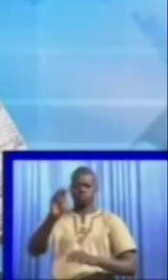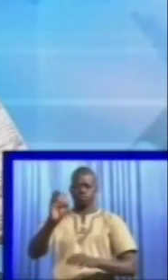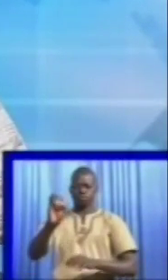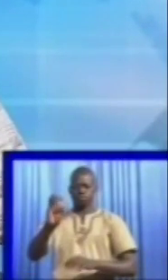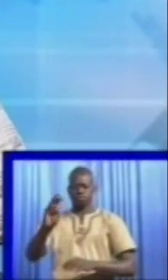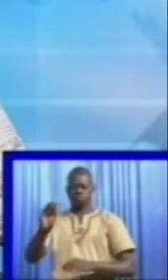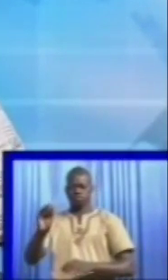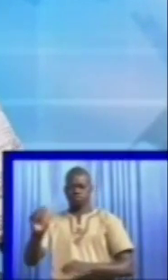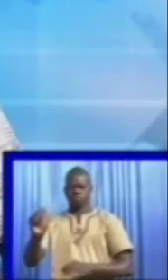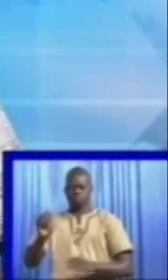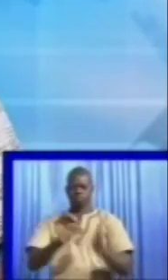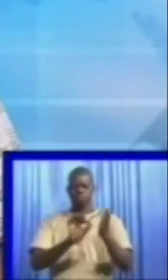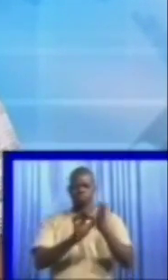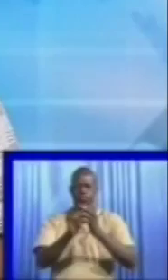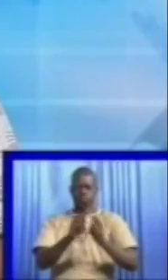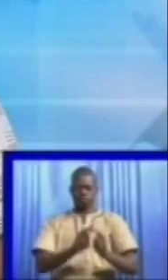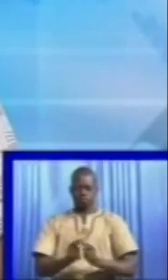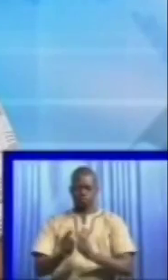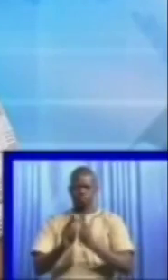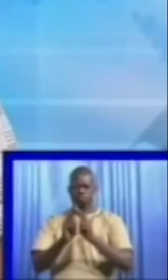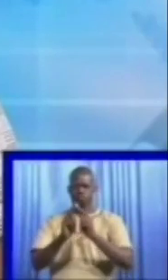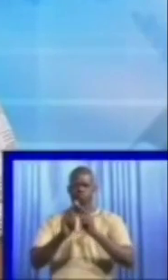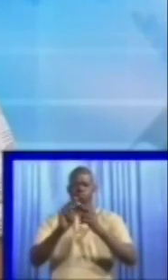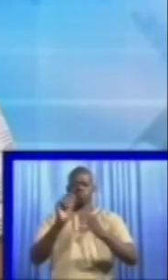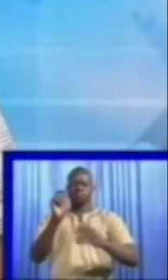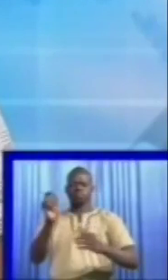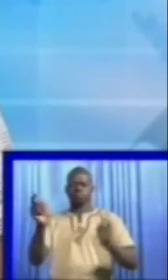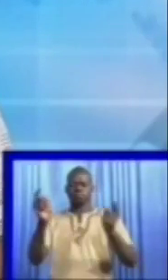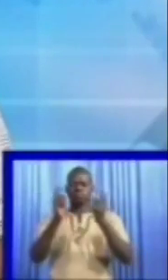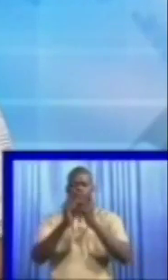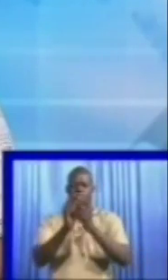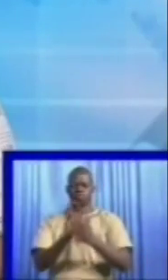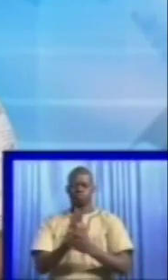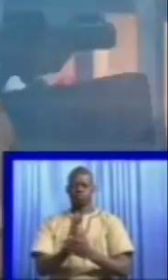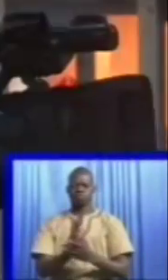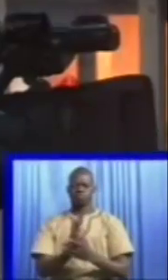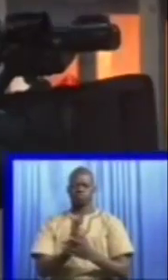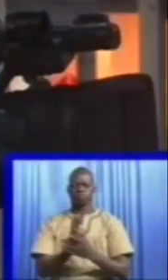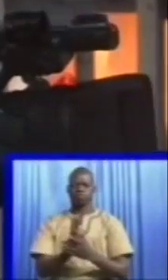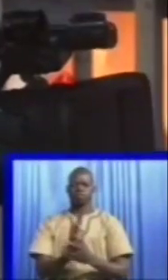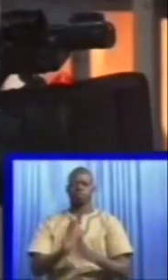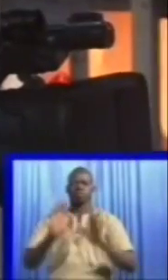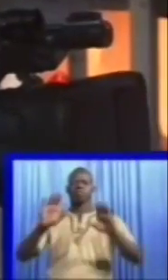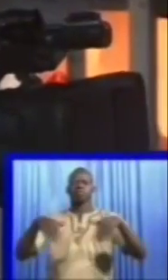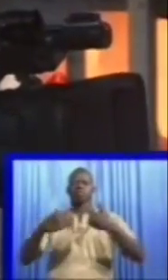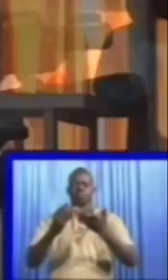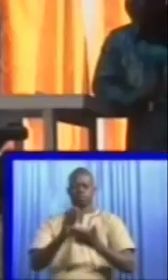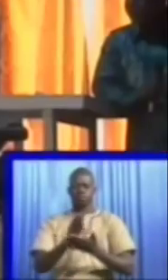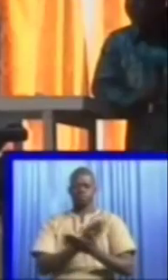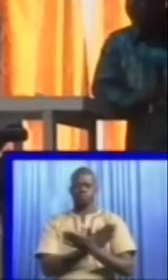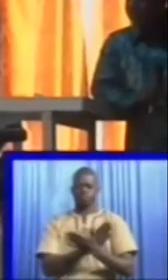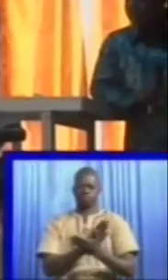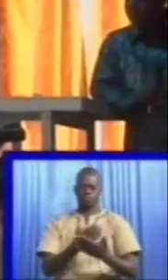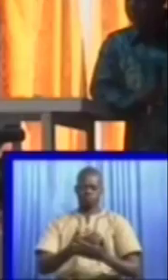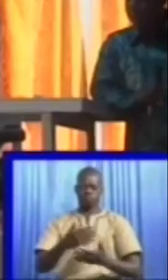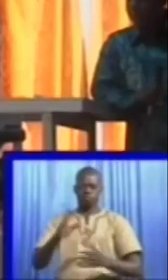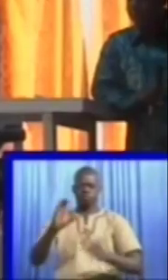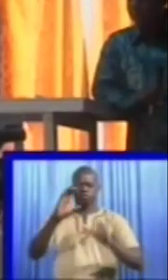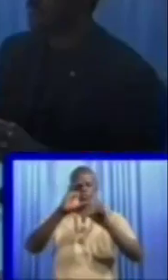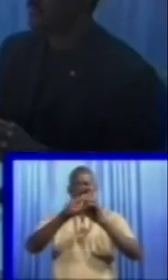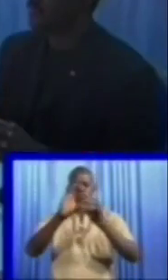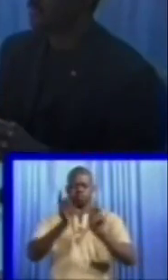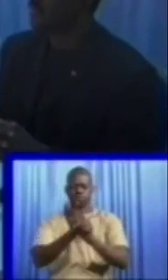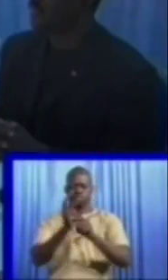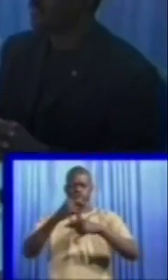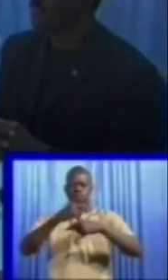peuvent compter sur l'Union. Le point de la rencontre avec Salinana. Comment améliorer et enrichir le contenu des